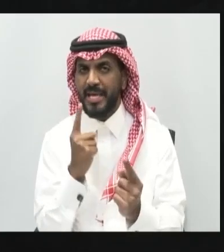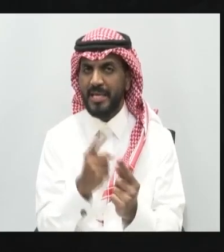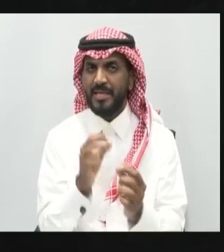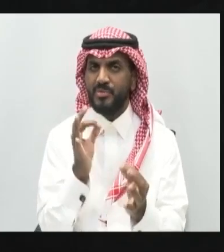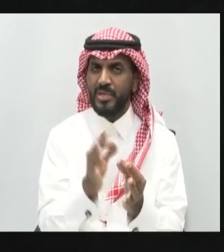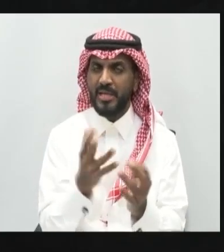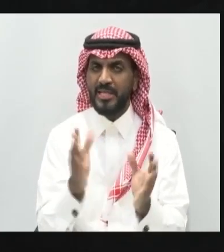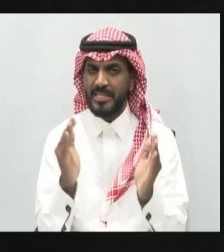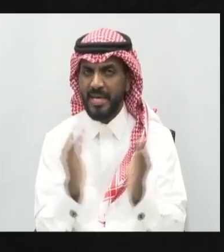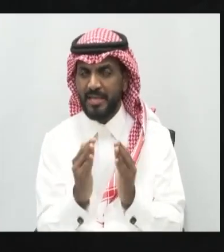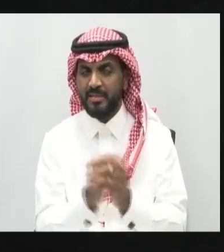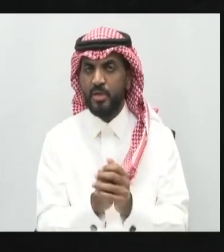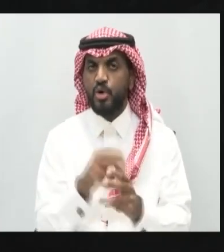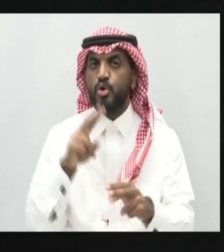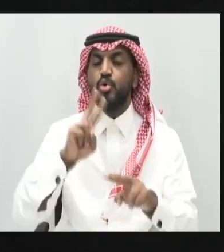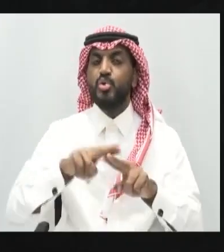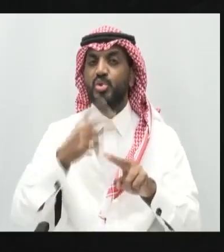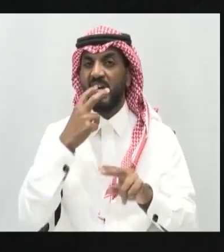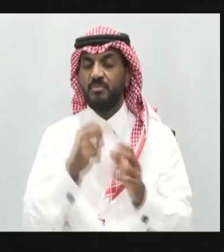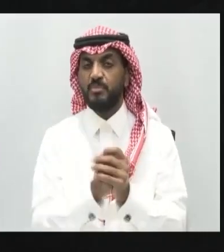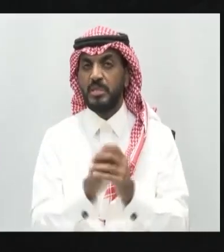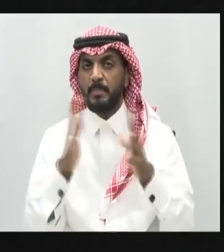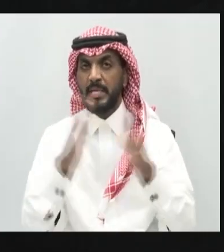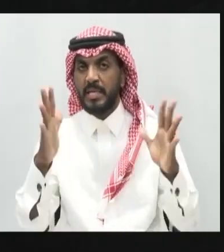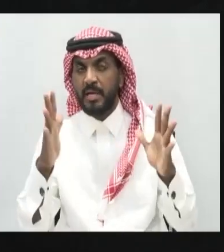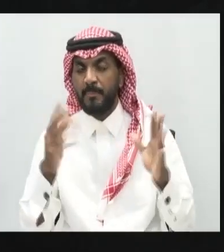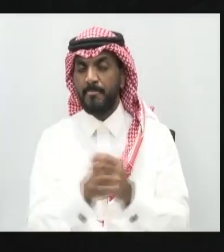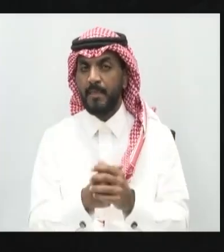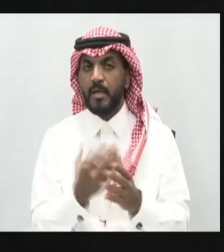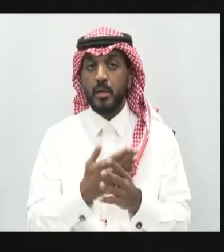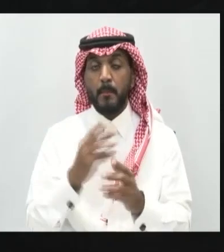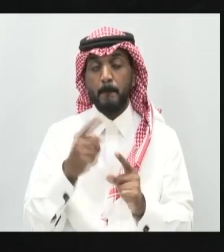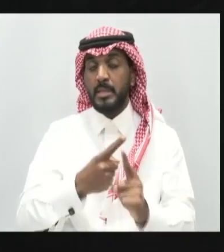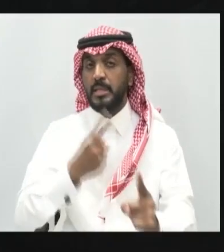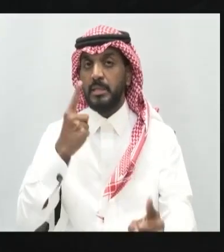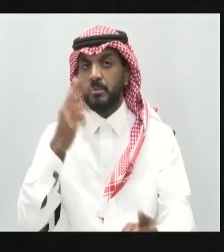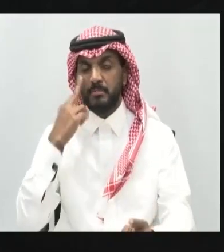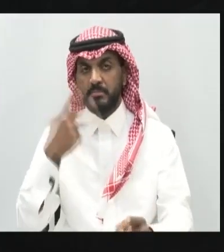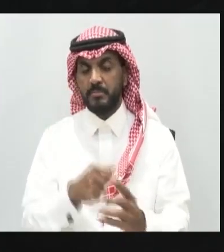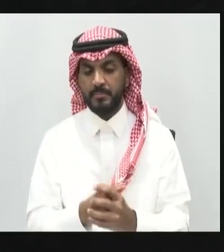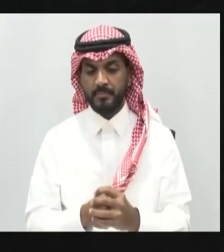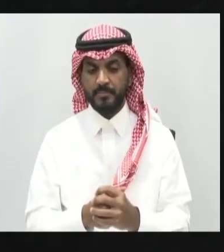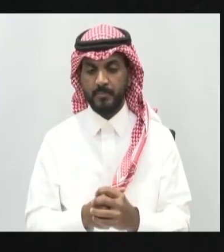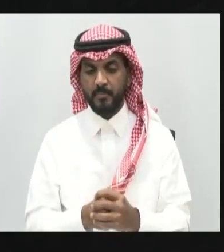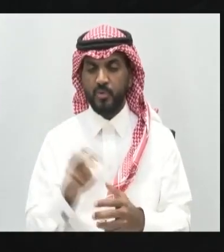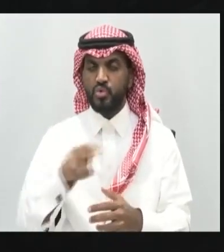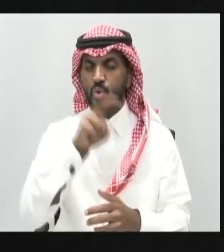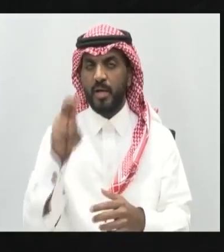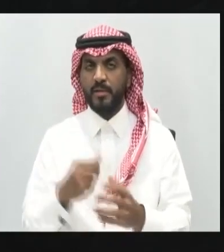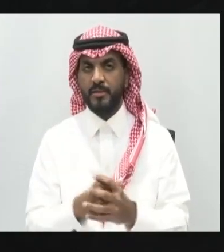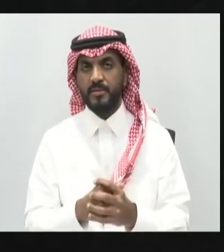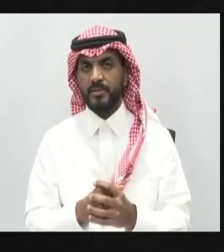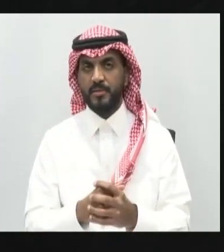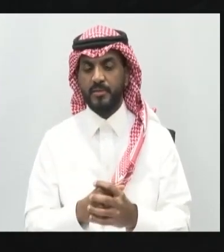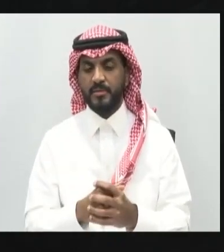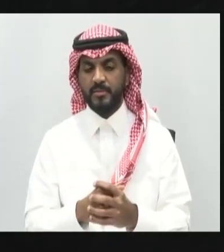نفس الشيء عندنا نجوم كبيره لكنها بعيده طيب اذا نسال سؤال